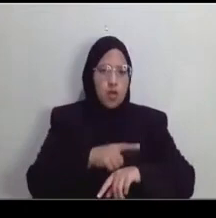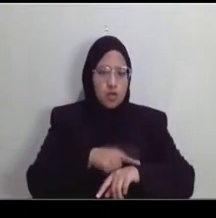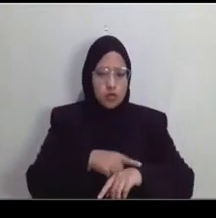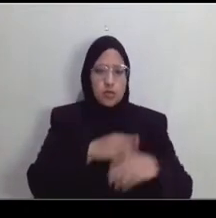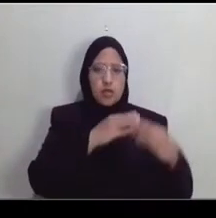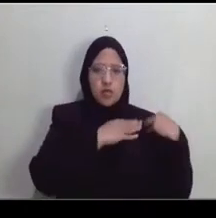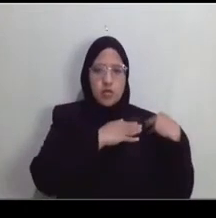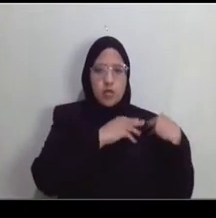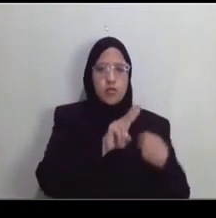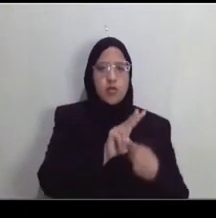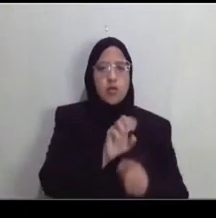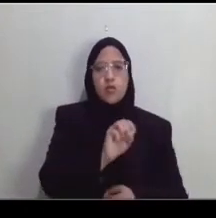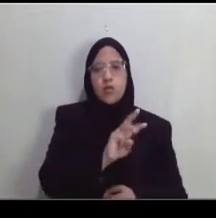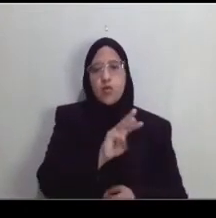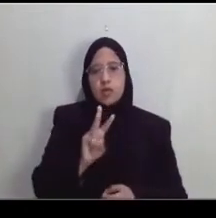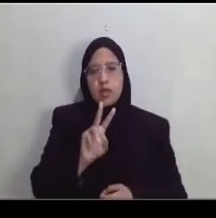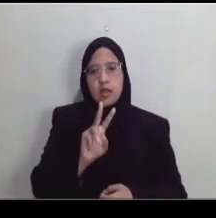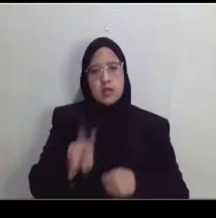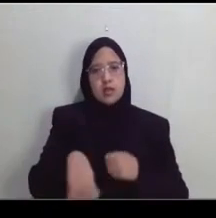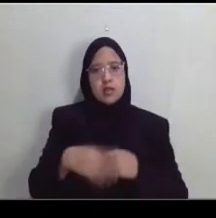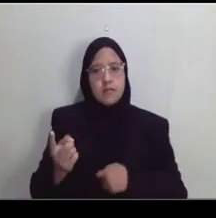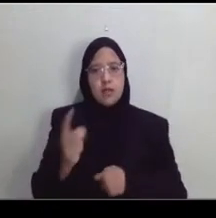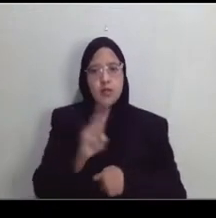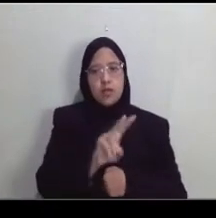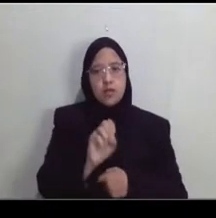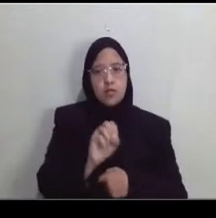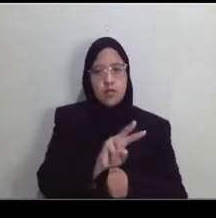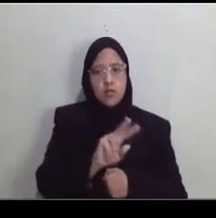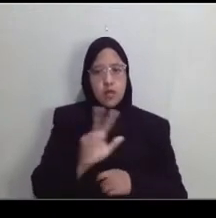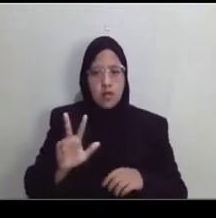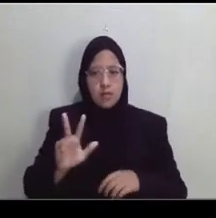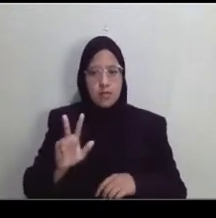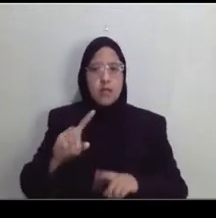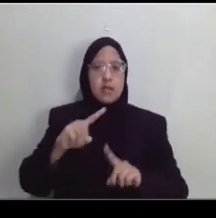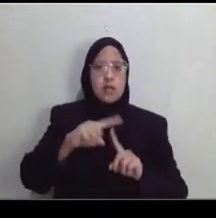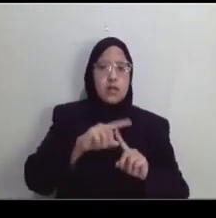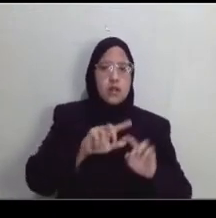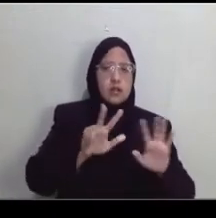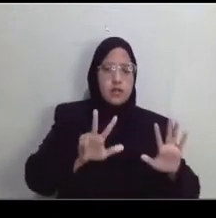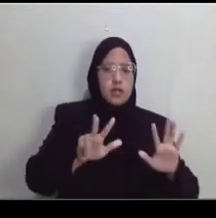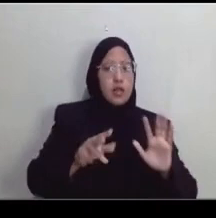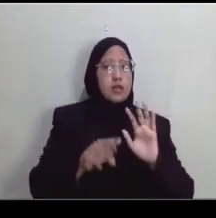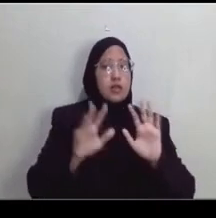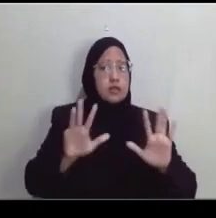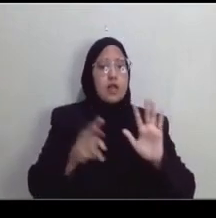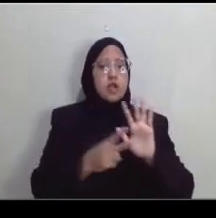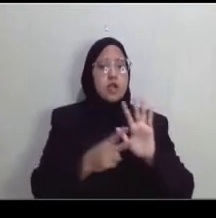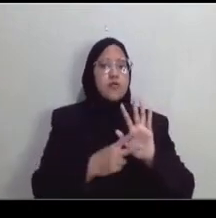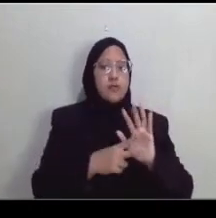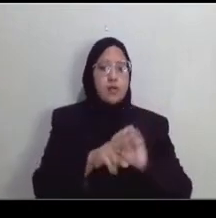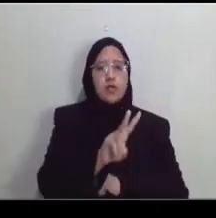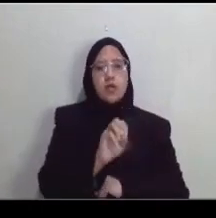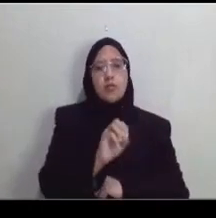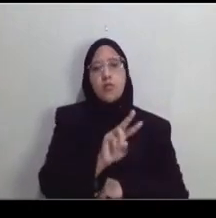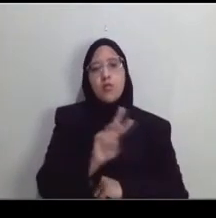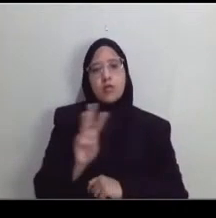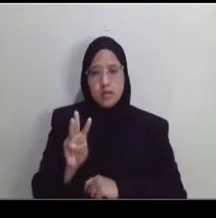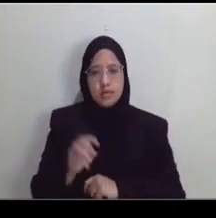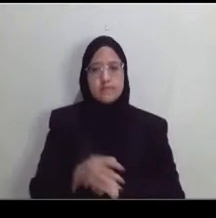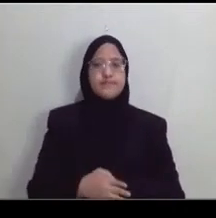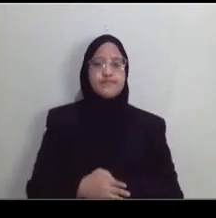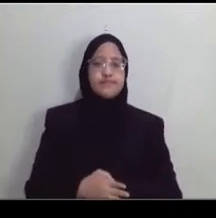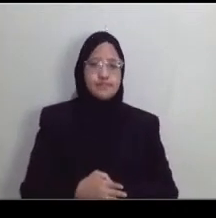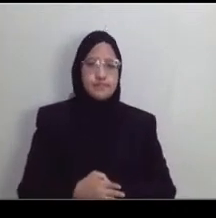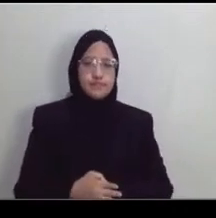2023-2028 bertanggal 9 November 20 2023 terhadap